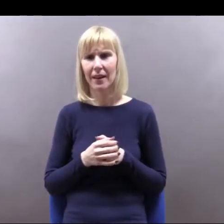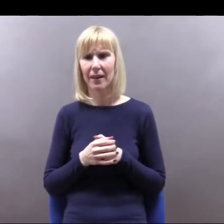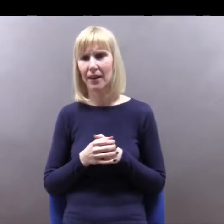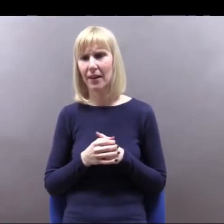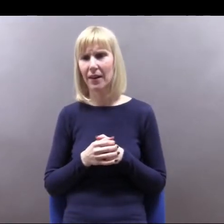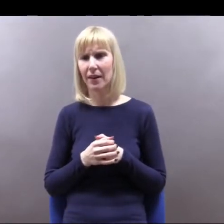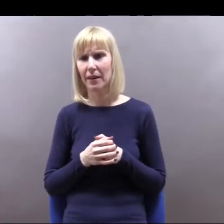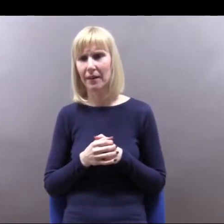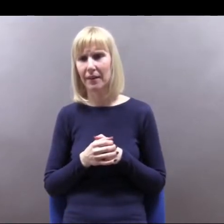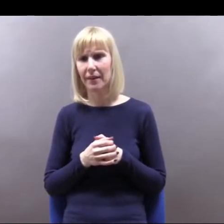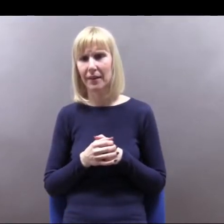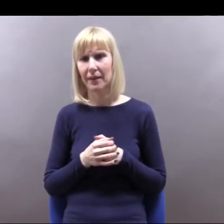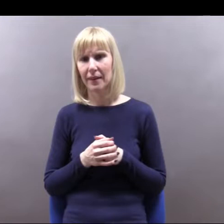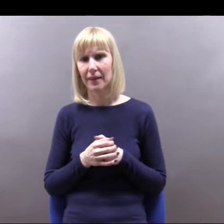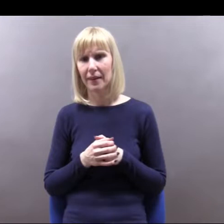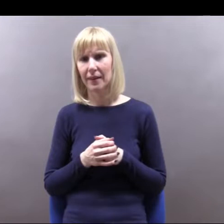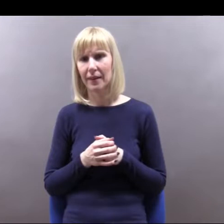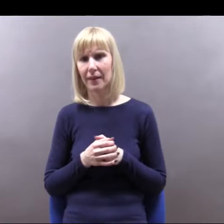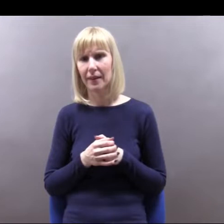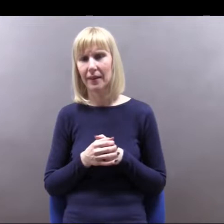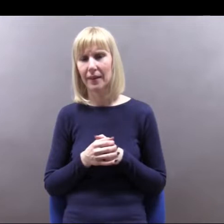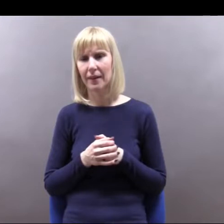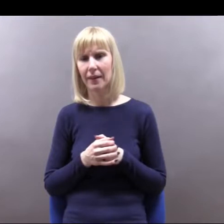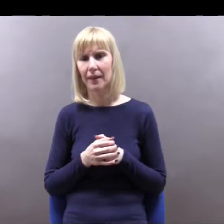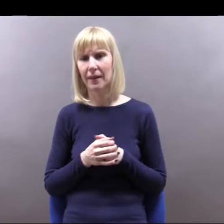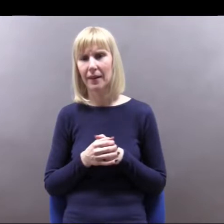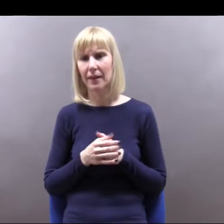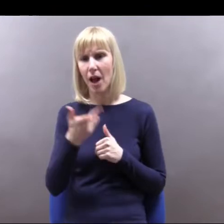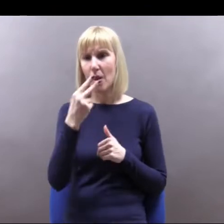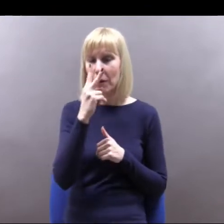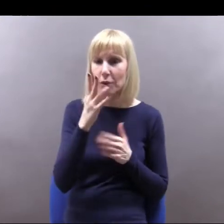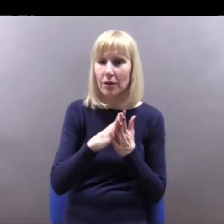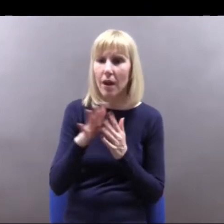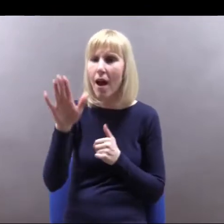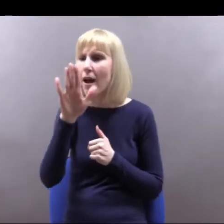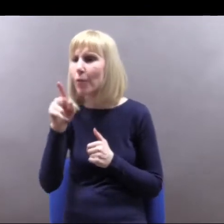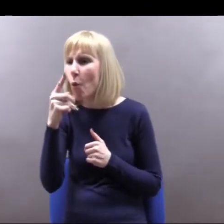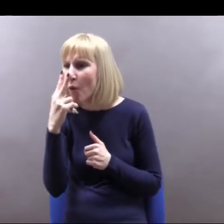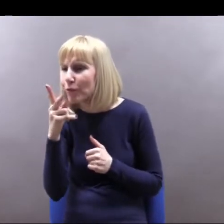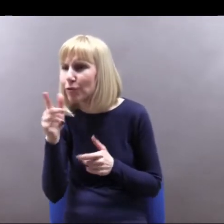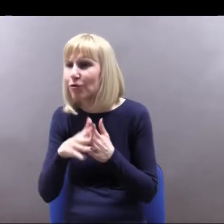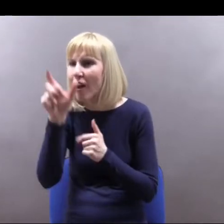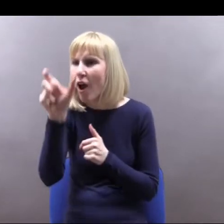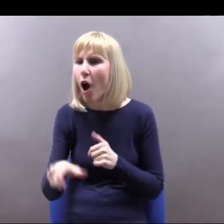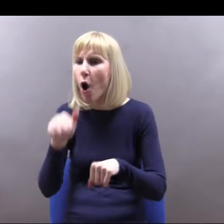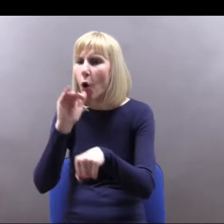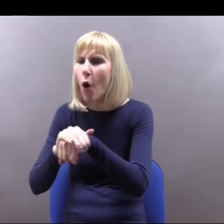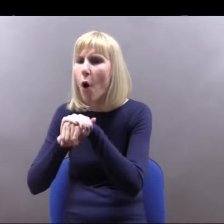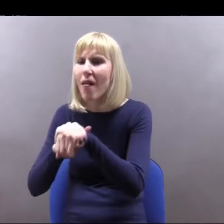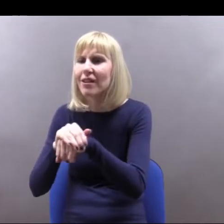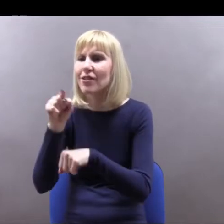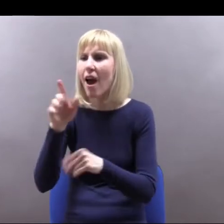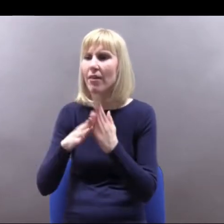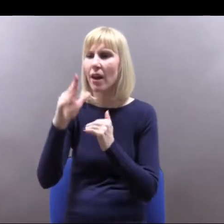Tutaj jest, może się trochę się uśmiechamy, ale proszę sobie wyobrazić, w tle widać naszą koleżankę Ewę